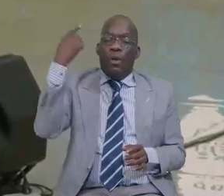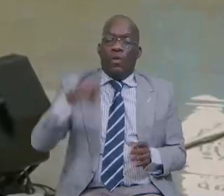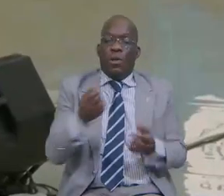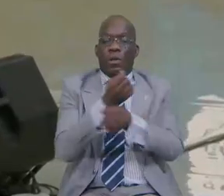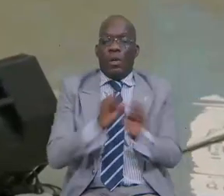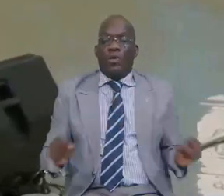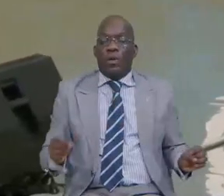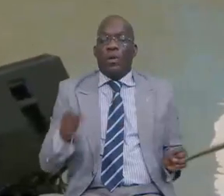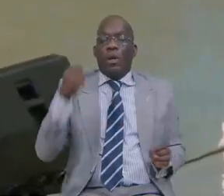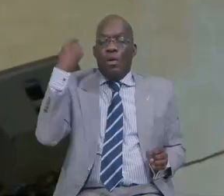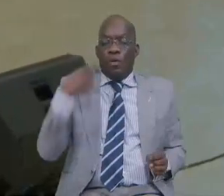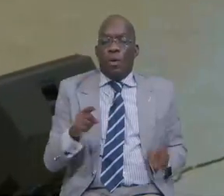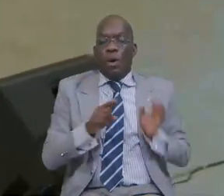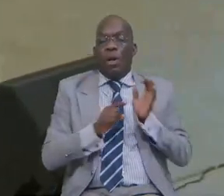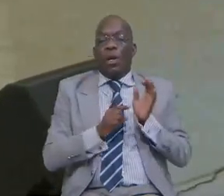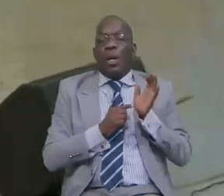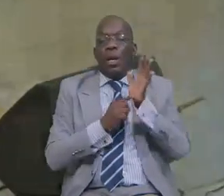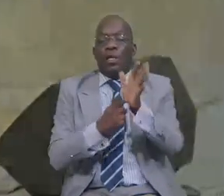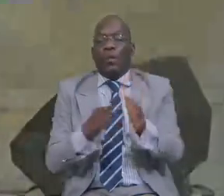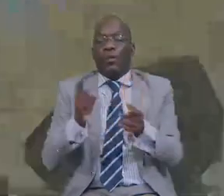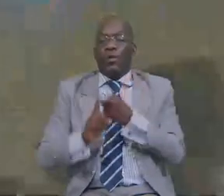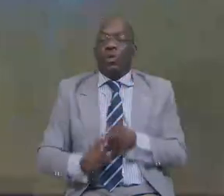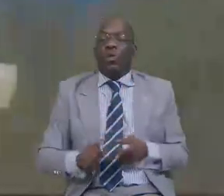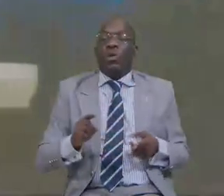Et c'est le salut pour sauver les pécheurs, le modèle.